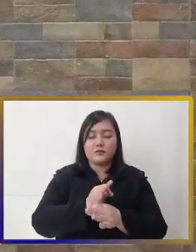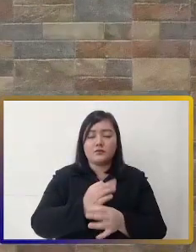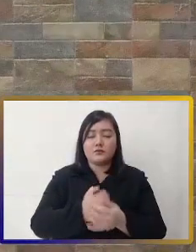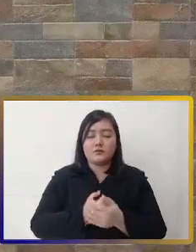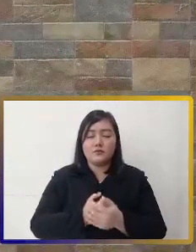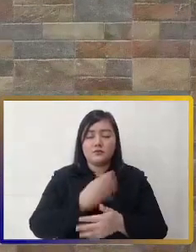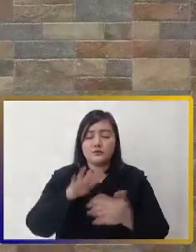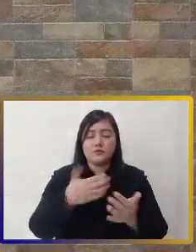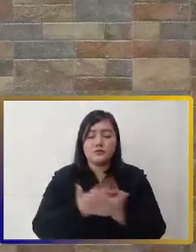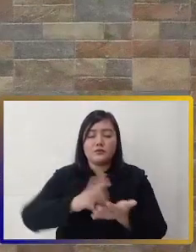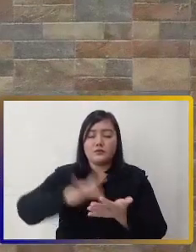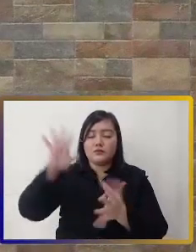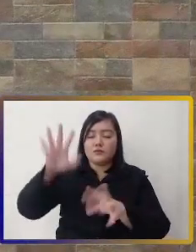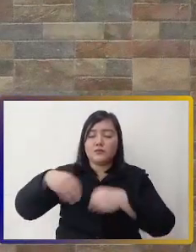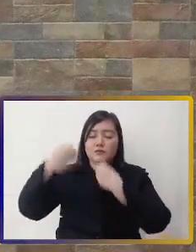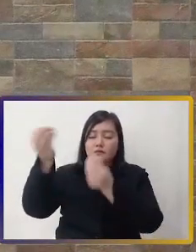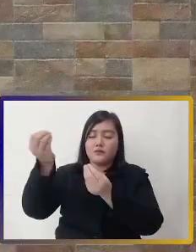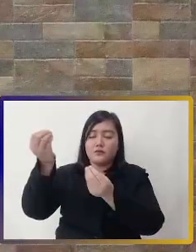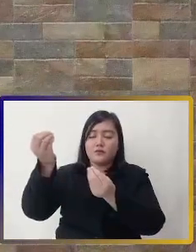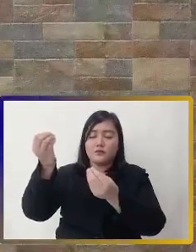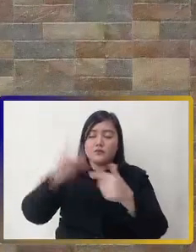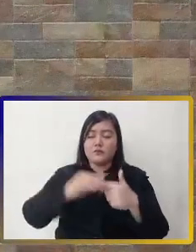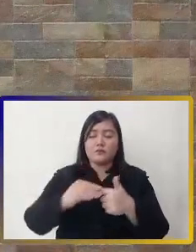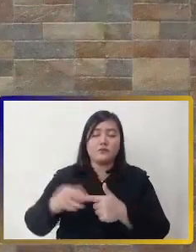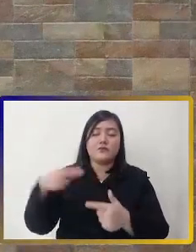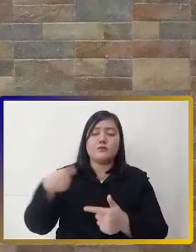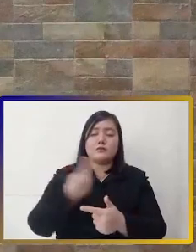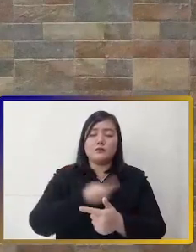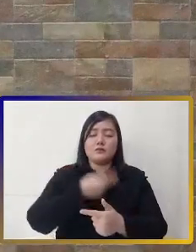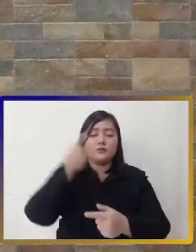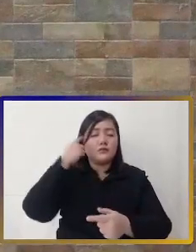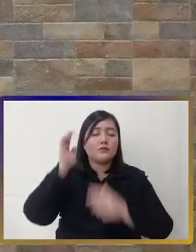pananampalataya. All the glory belongs to you only, O God. Guide us for the rest of the